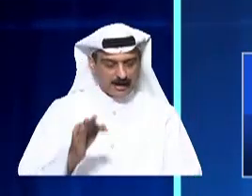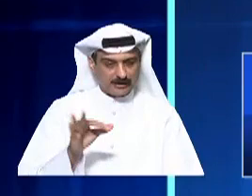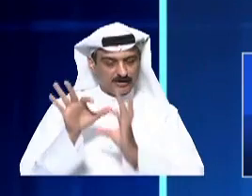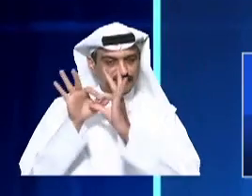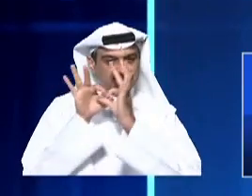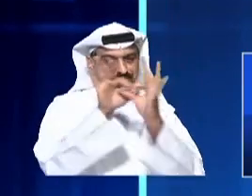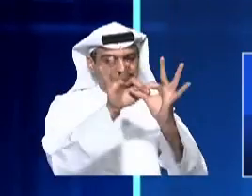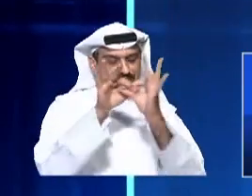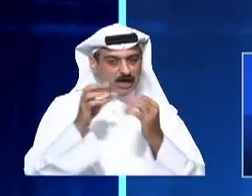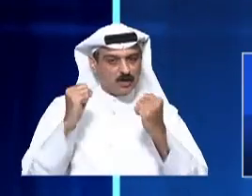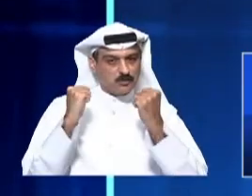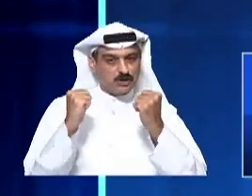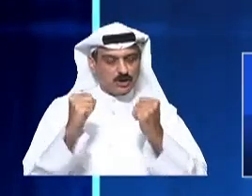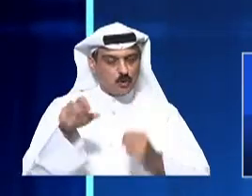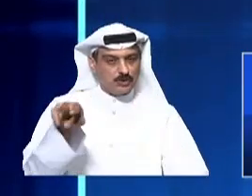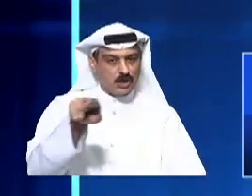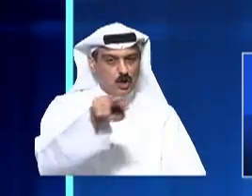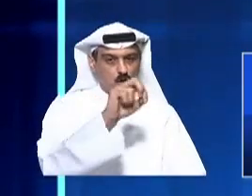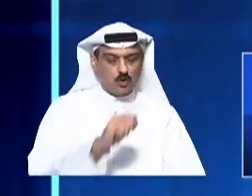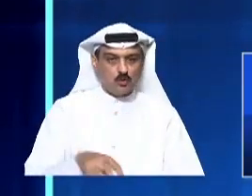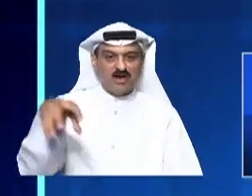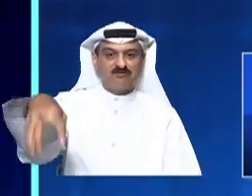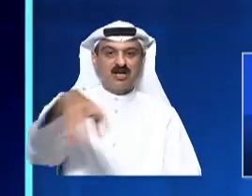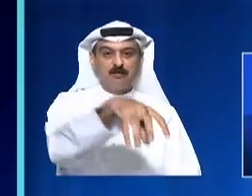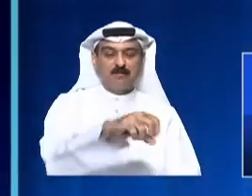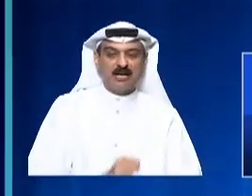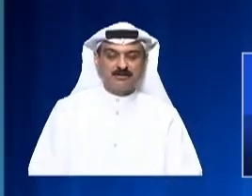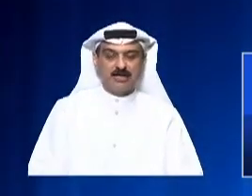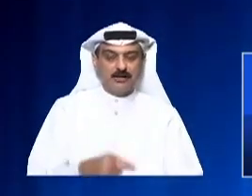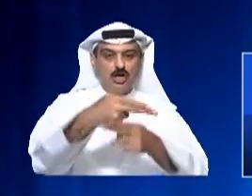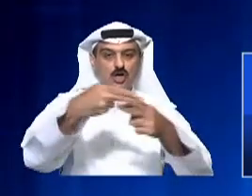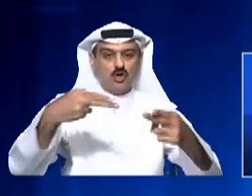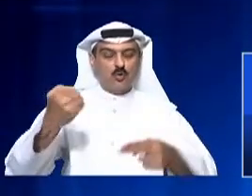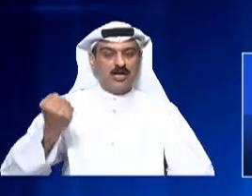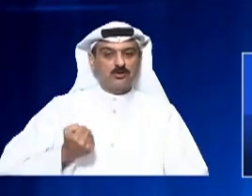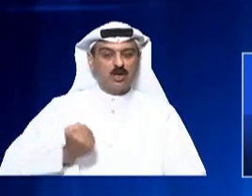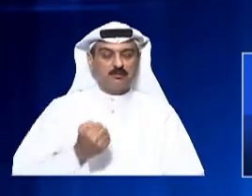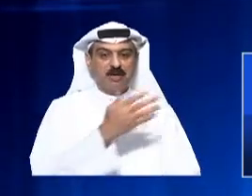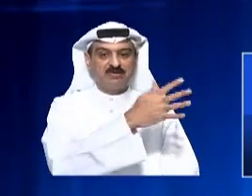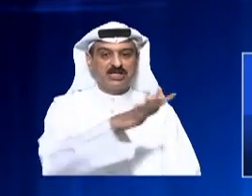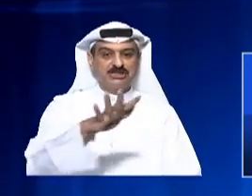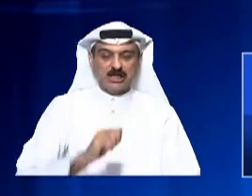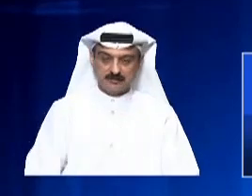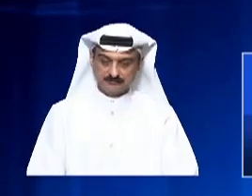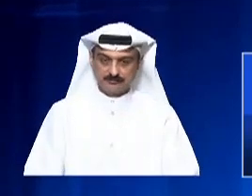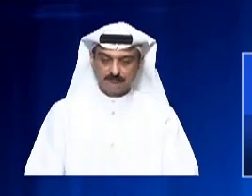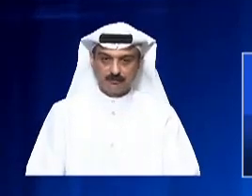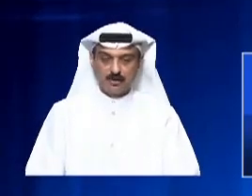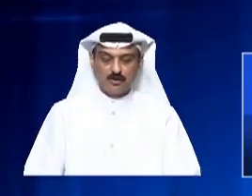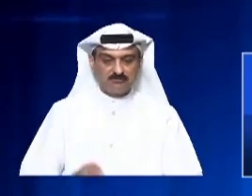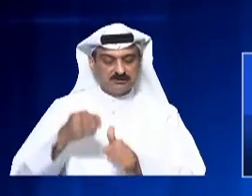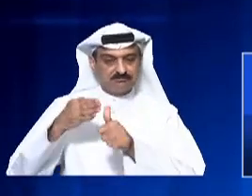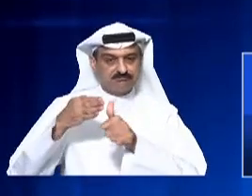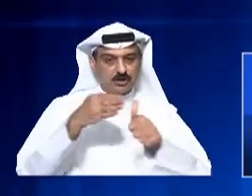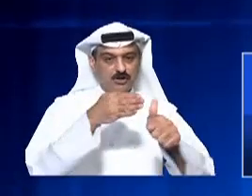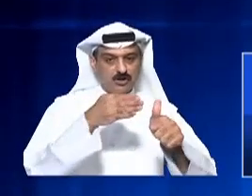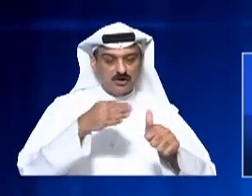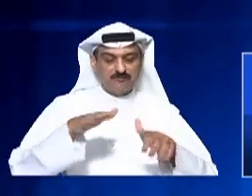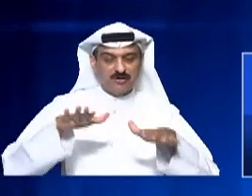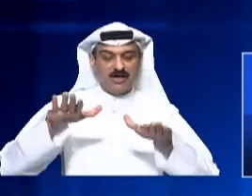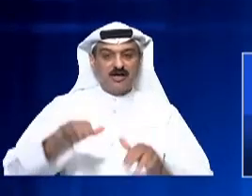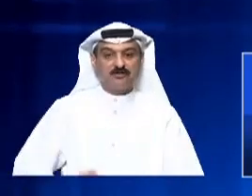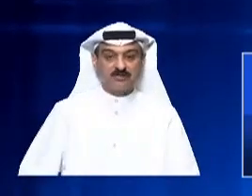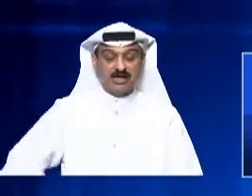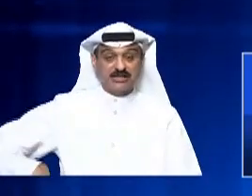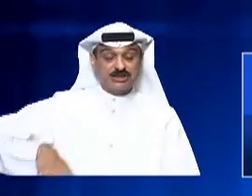التاريخية والروابط الأخوية بين البلدين والشعبين الشقيقين في ظل الرعاية الحكيمة لحضرة صاحب السمو